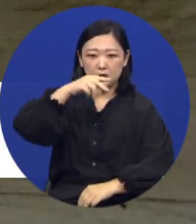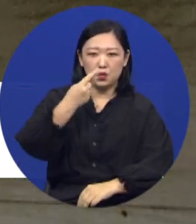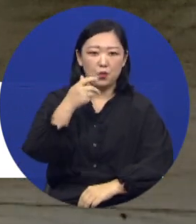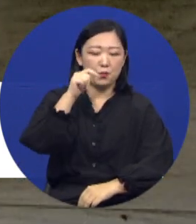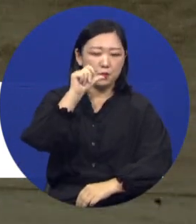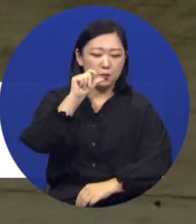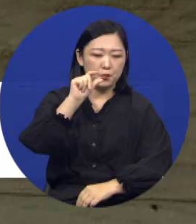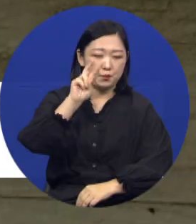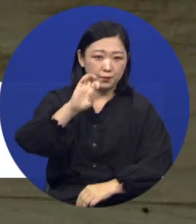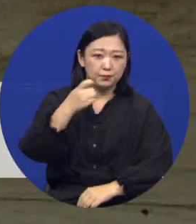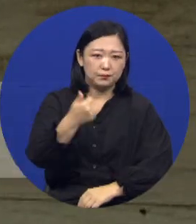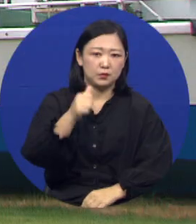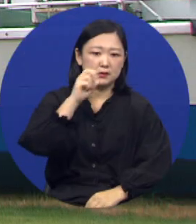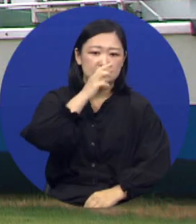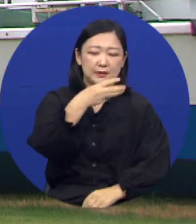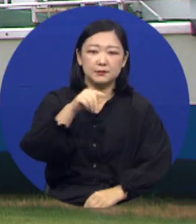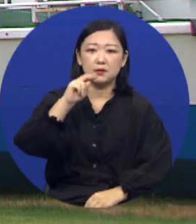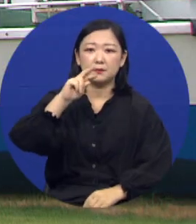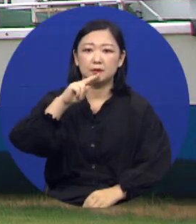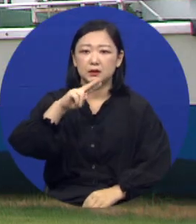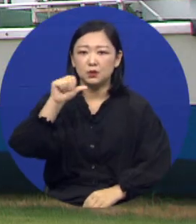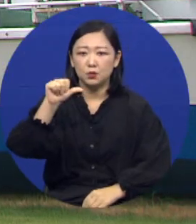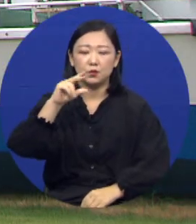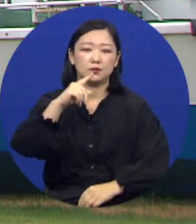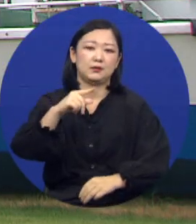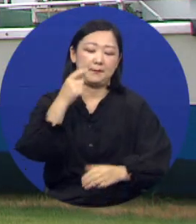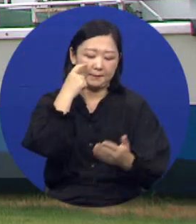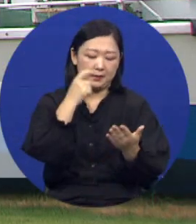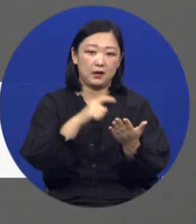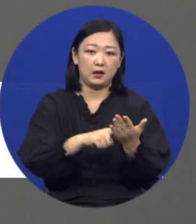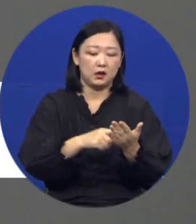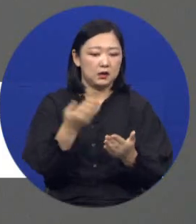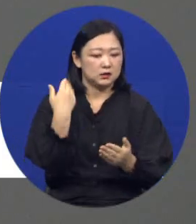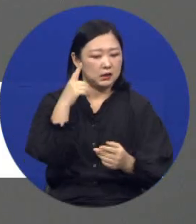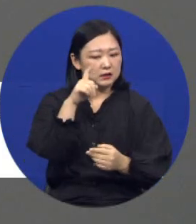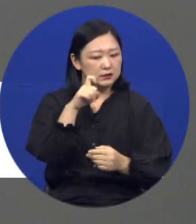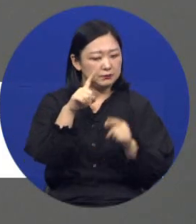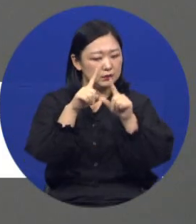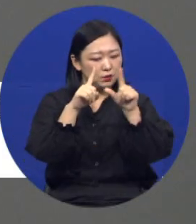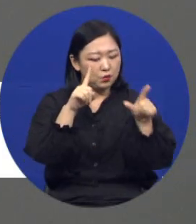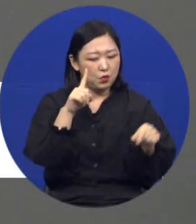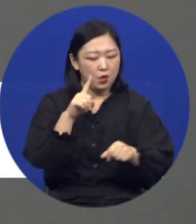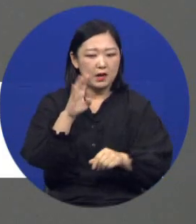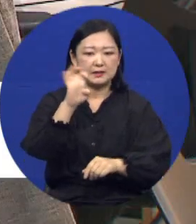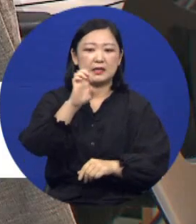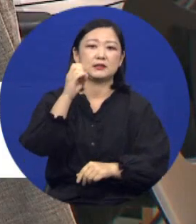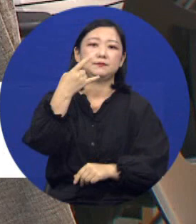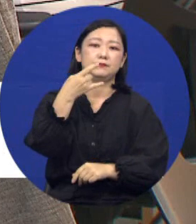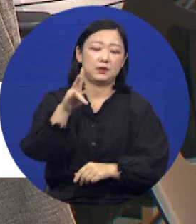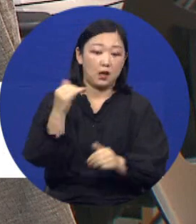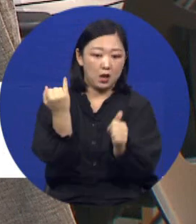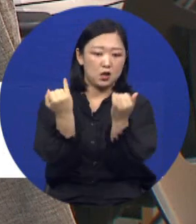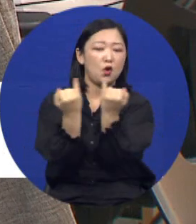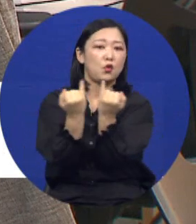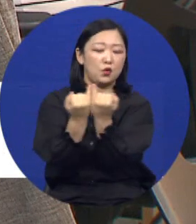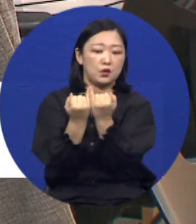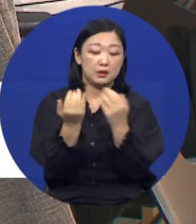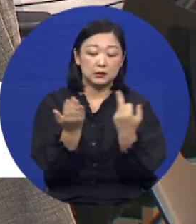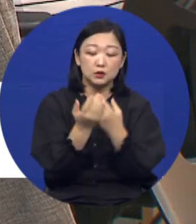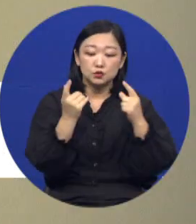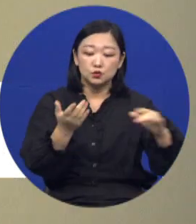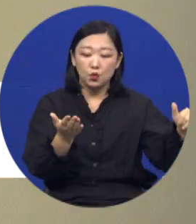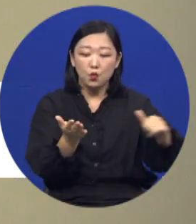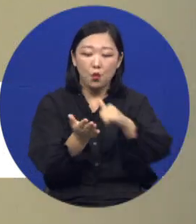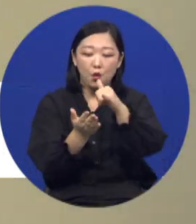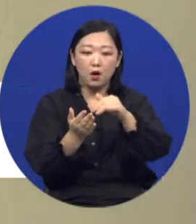3.25g이 발견됐습니다. 이들은 지난해 11월 평소 알고 지내던 40대 여성으로부터 제주공항에서